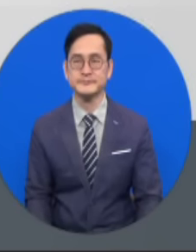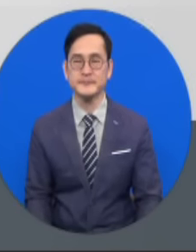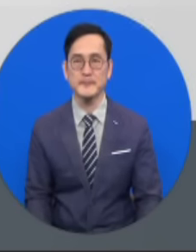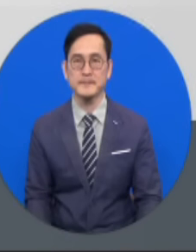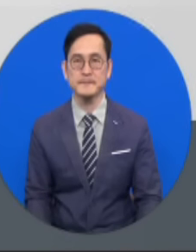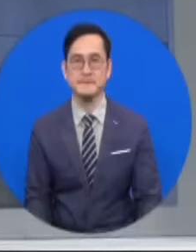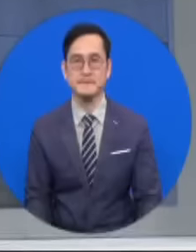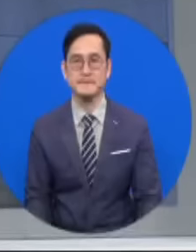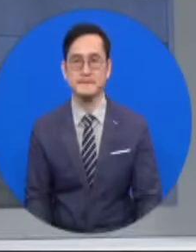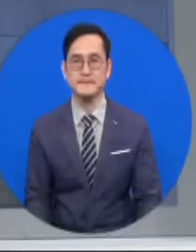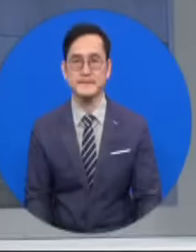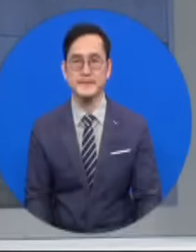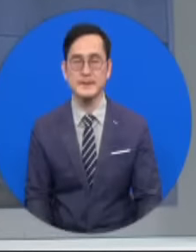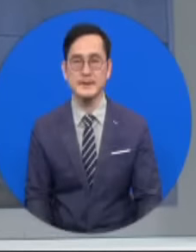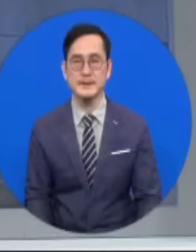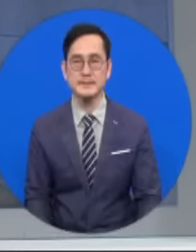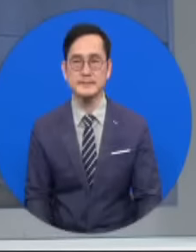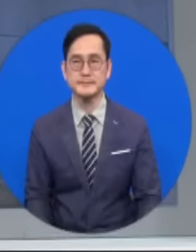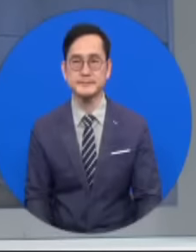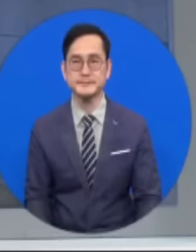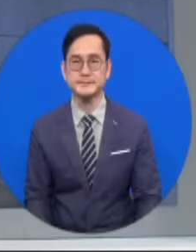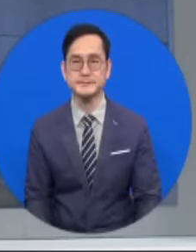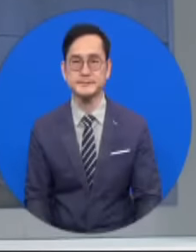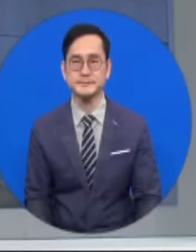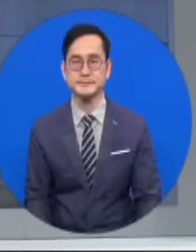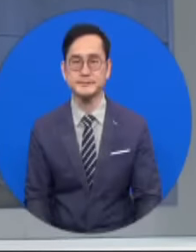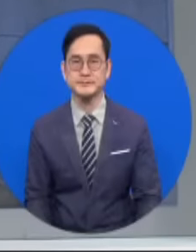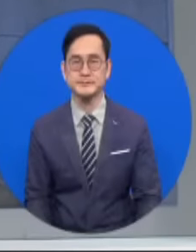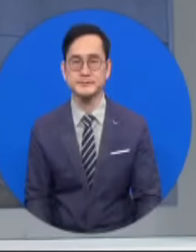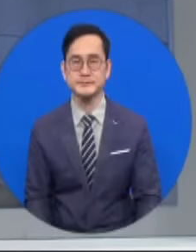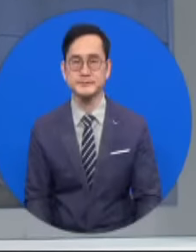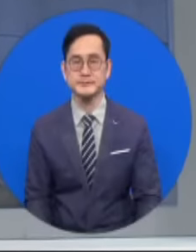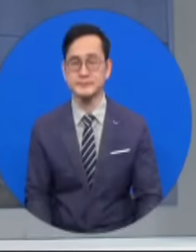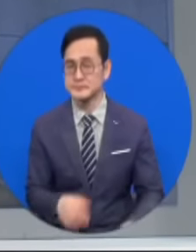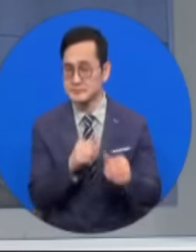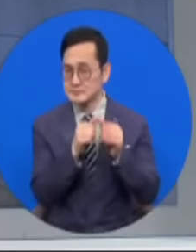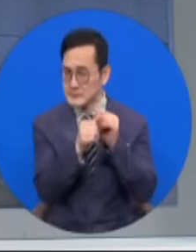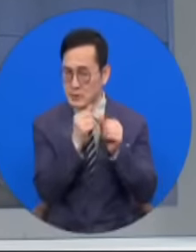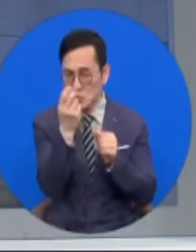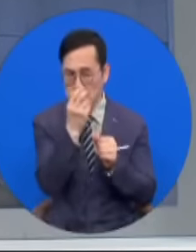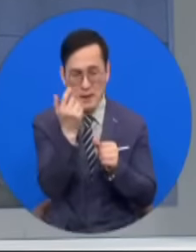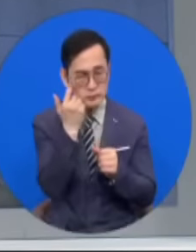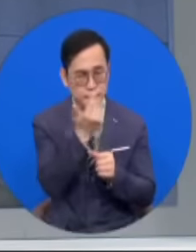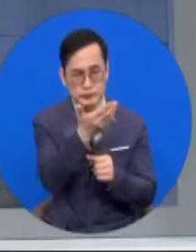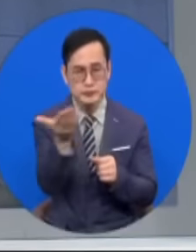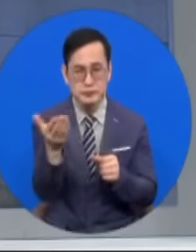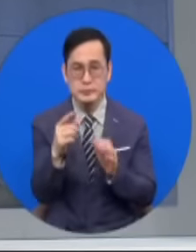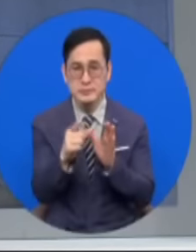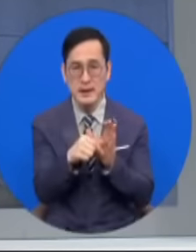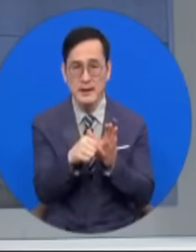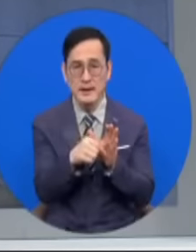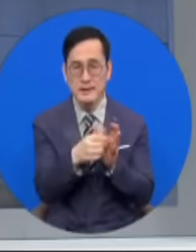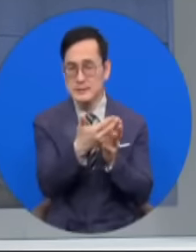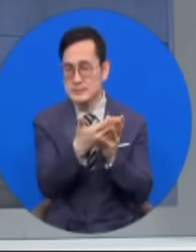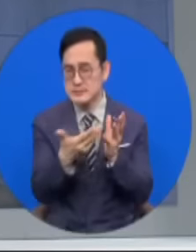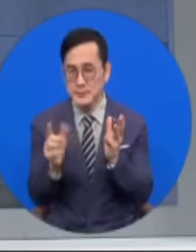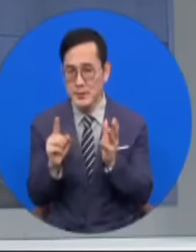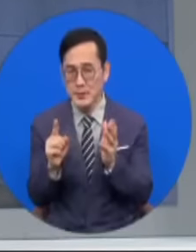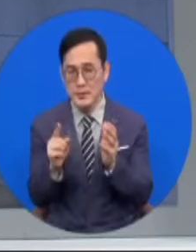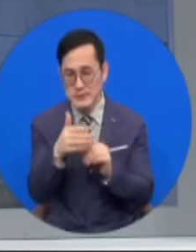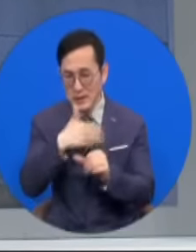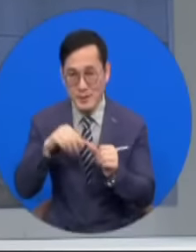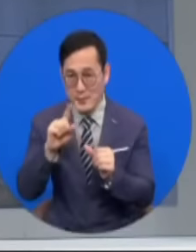있습니다 김유정 의원님 지금 여론 조사들을 보면 공통된 흐름이 나오는데 한동훈